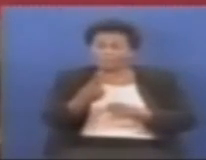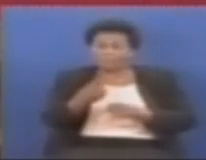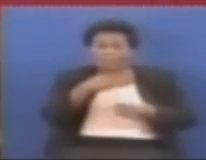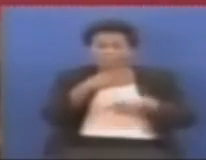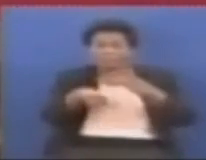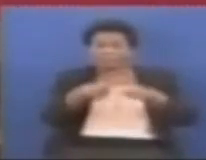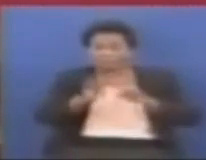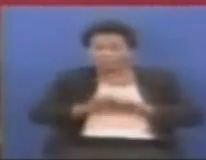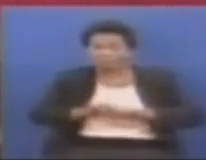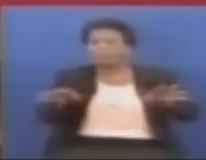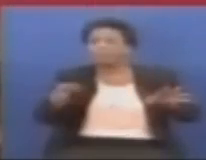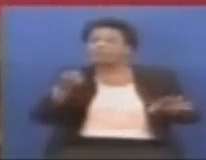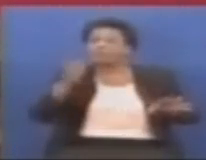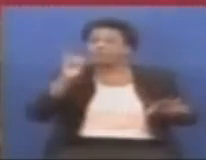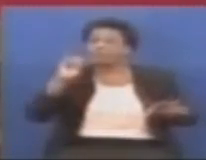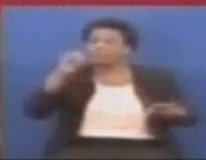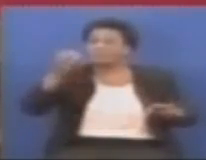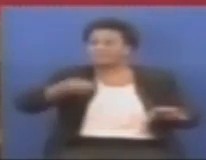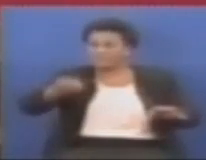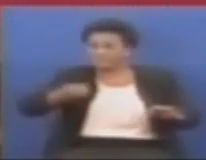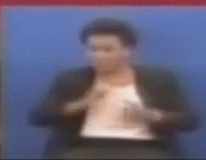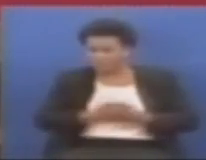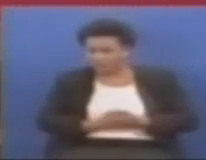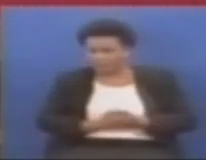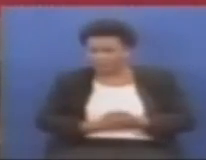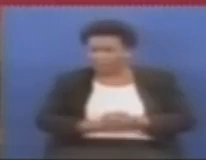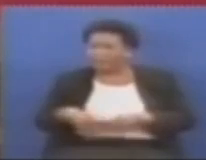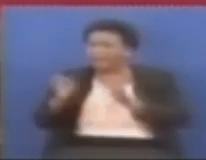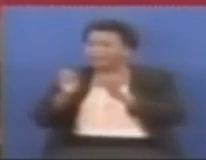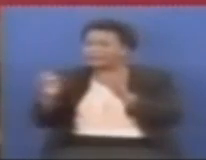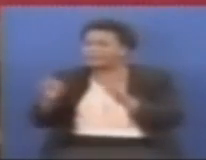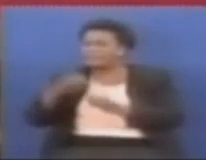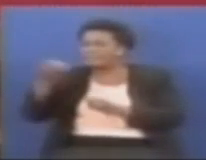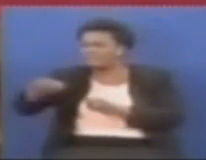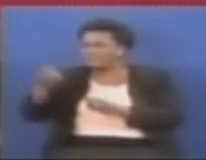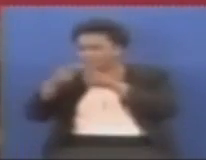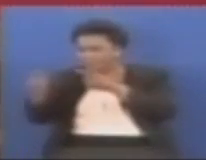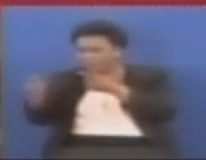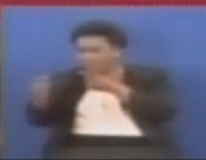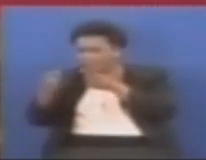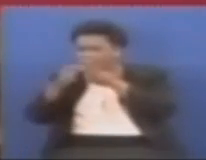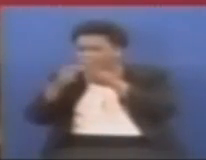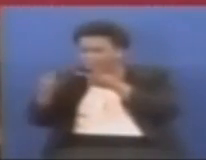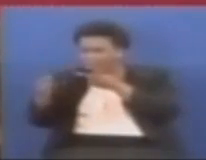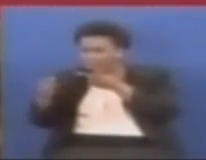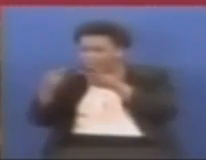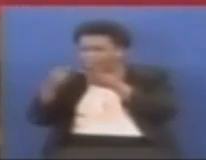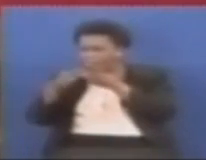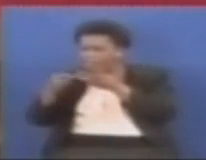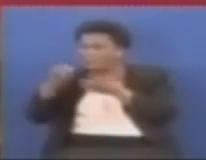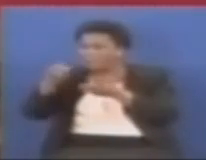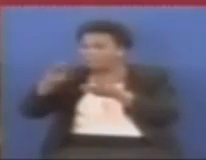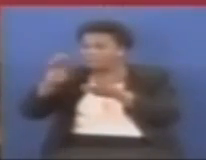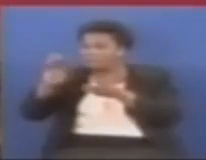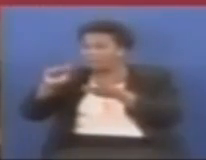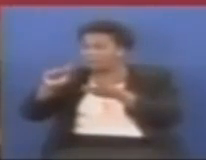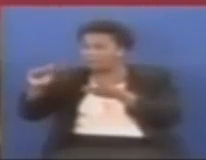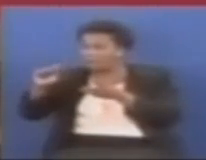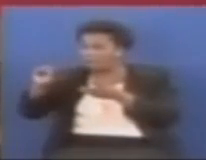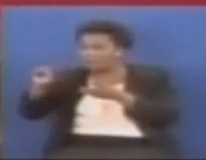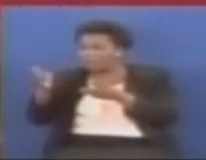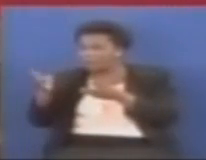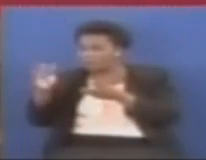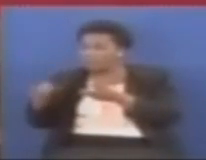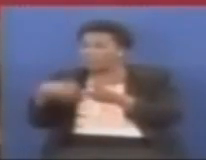wetu wa TAWIRI kufanya utafiti na kutueleza mamba waliopo wamezidi kwa kiasi gani ili tuweze kuweka